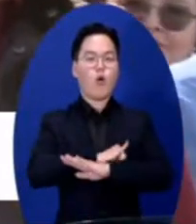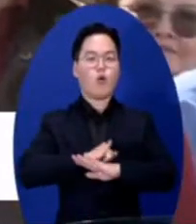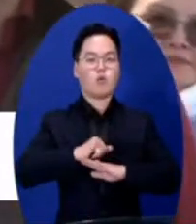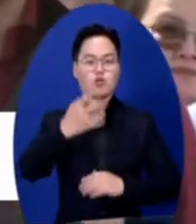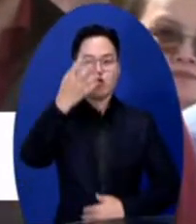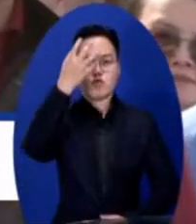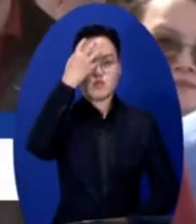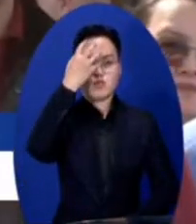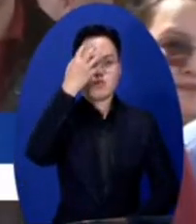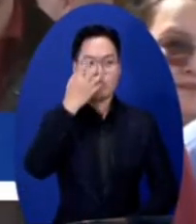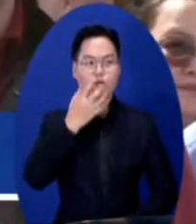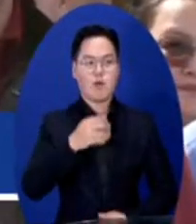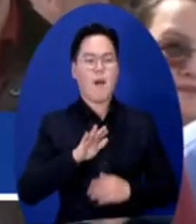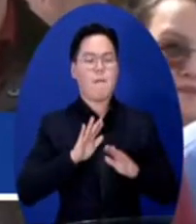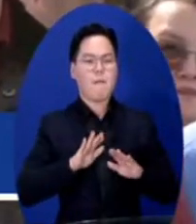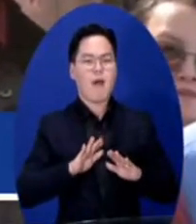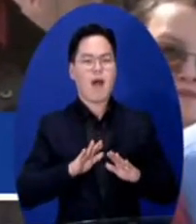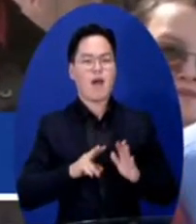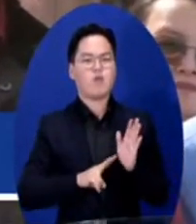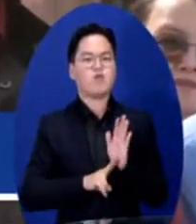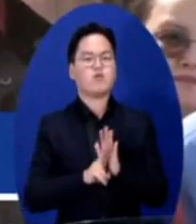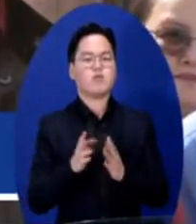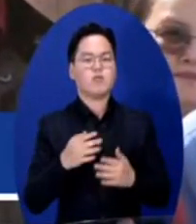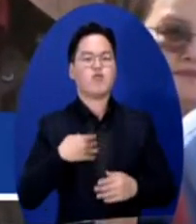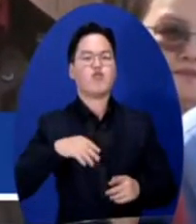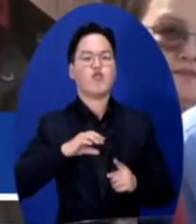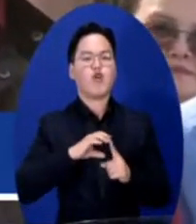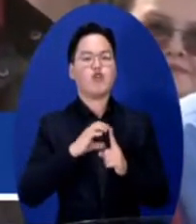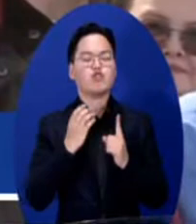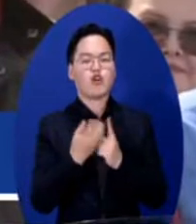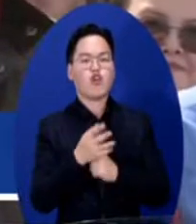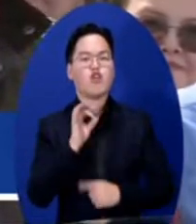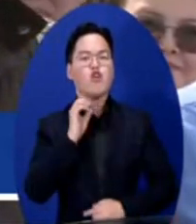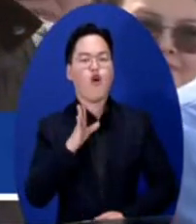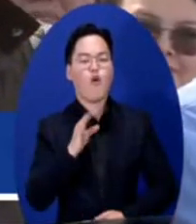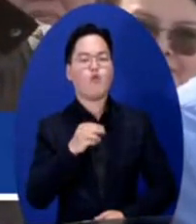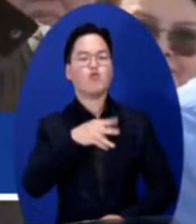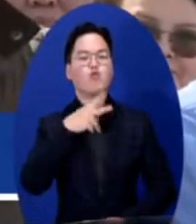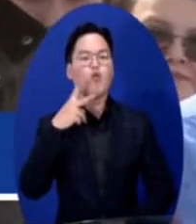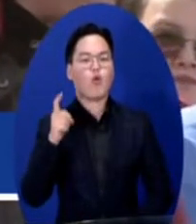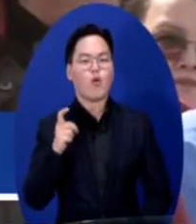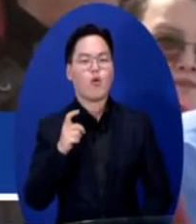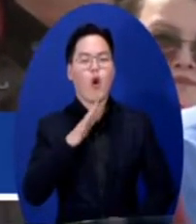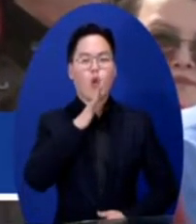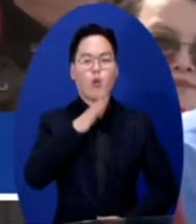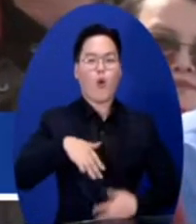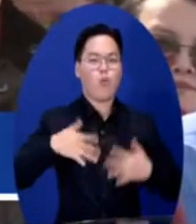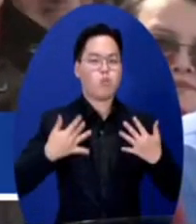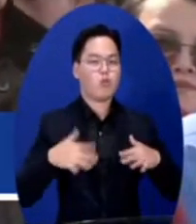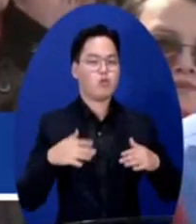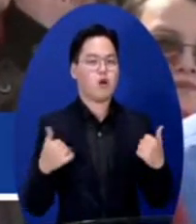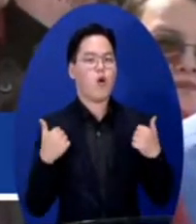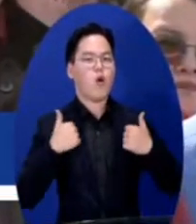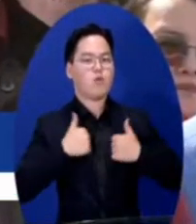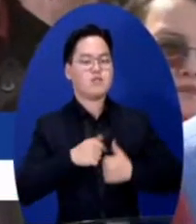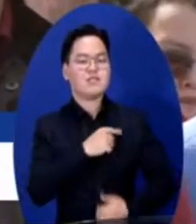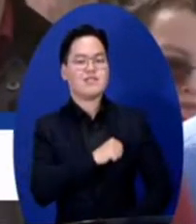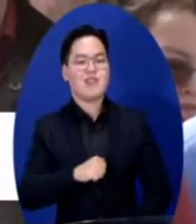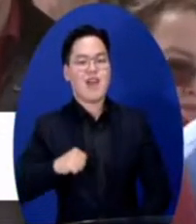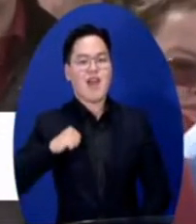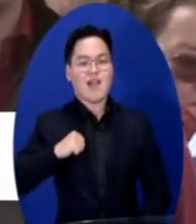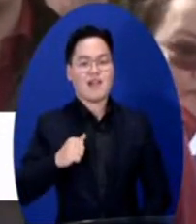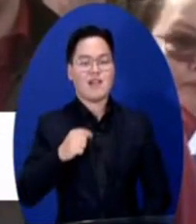оршин тогтнож байгаа Монгол улс оршин тогтнох үндсэн үндсүүд бидний өв соёл. Үүх дүүх, дуу бүжиг, хувц сунар, тийм ээ зан